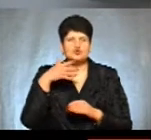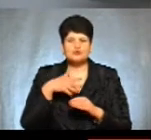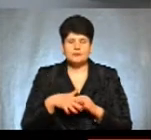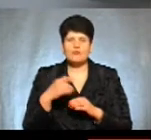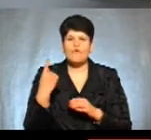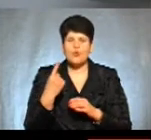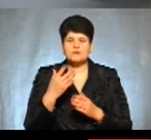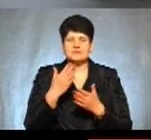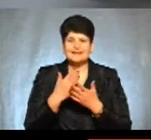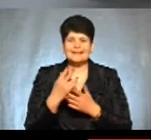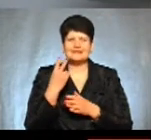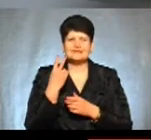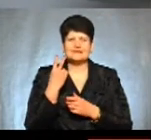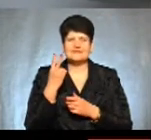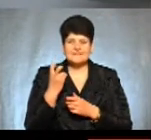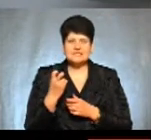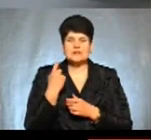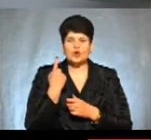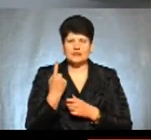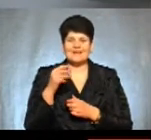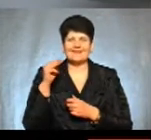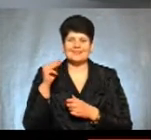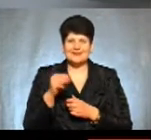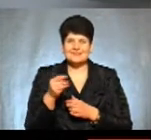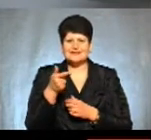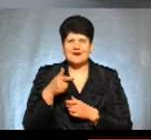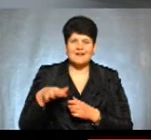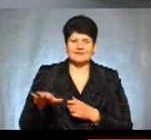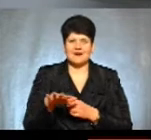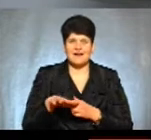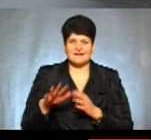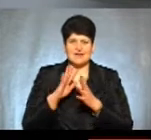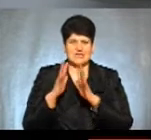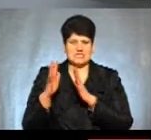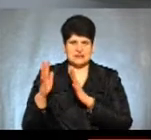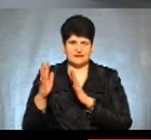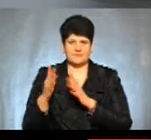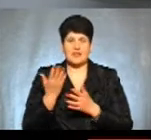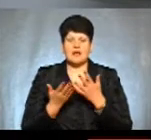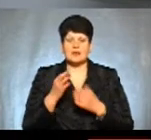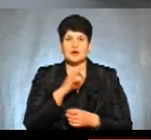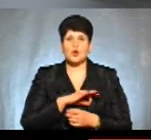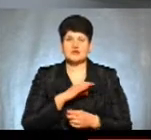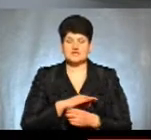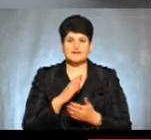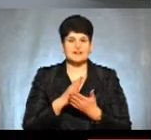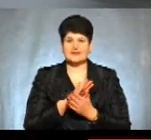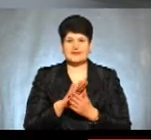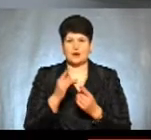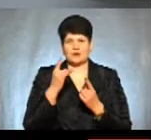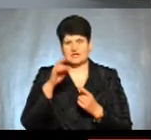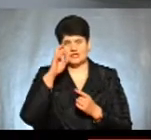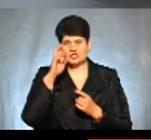в області налічується 201 тисяча гектарів лісів. Але користувачів є не тільки